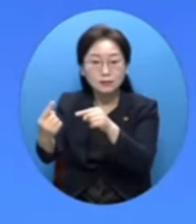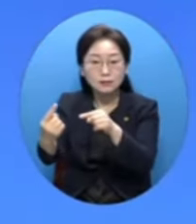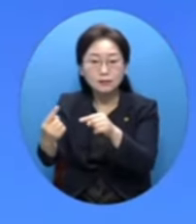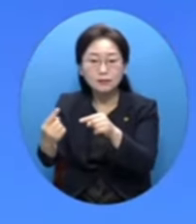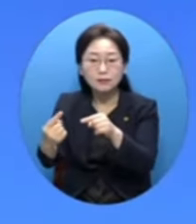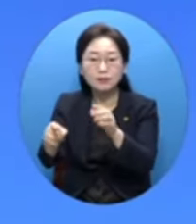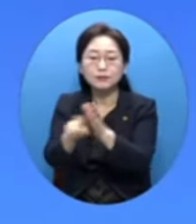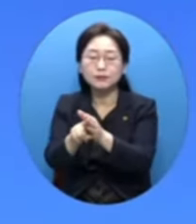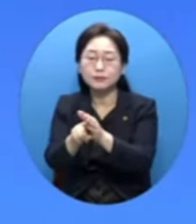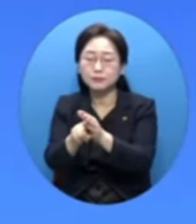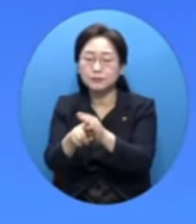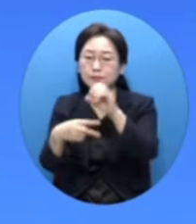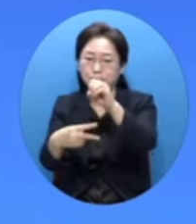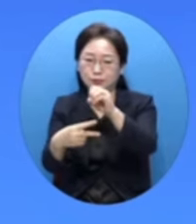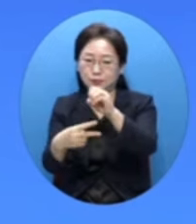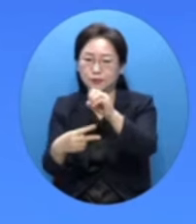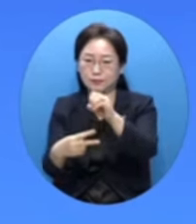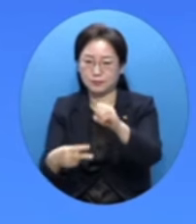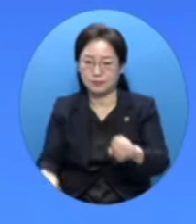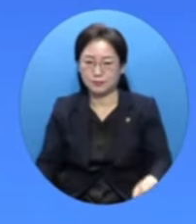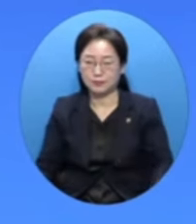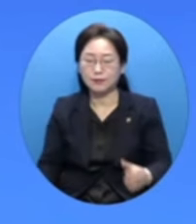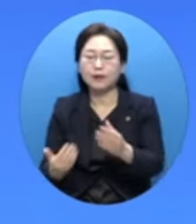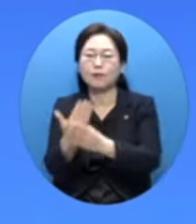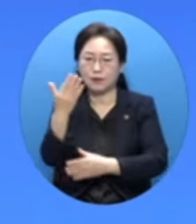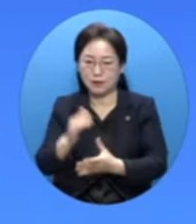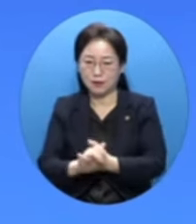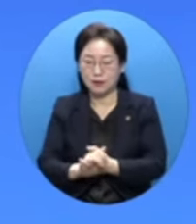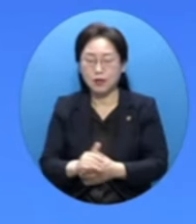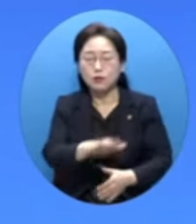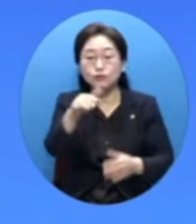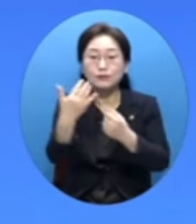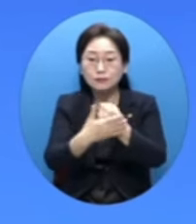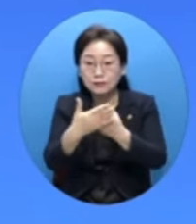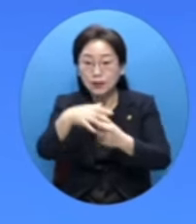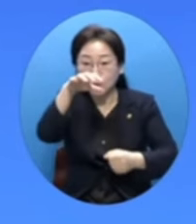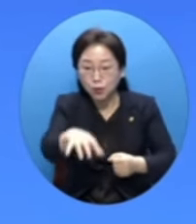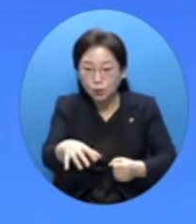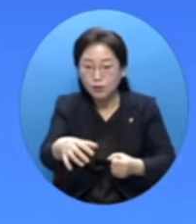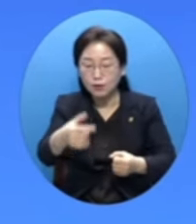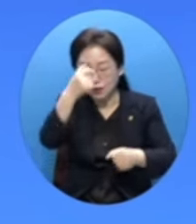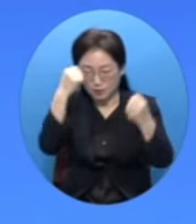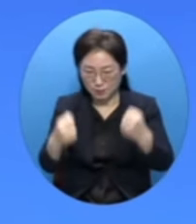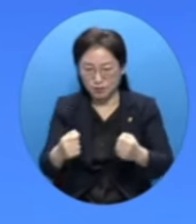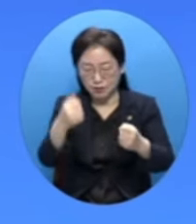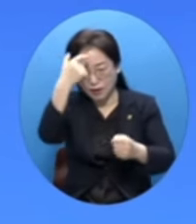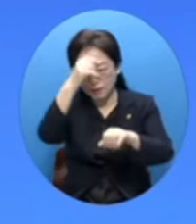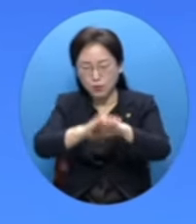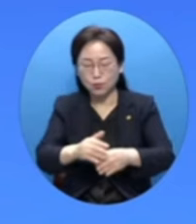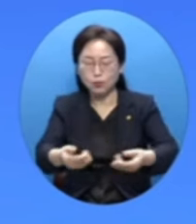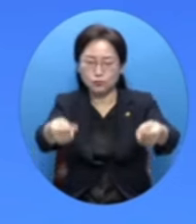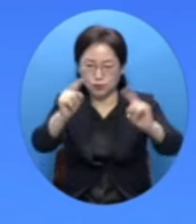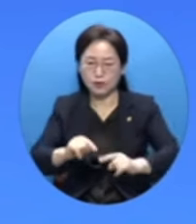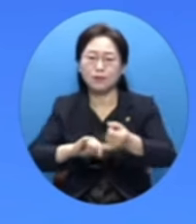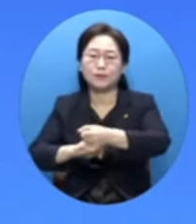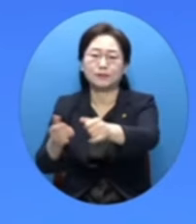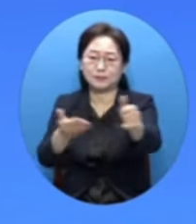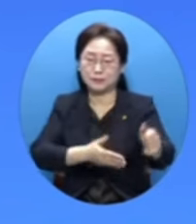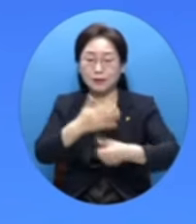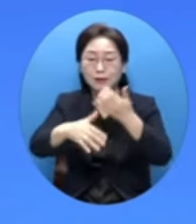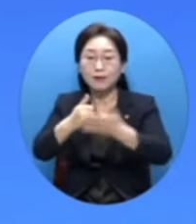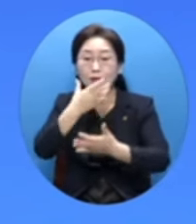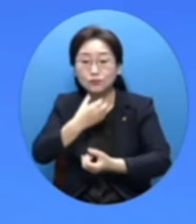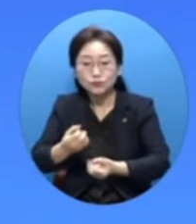싹 트게 되는 것입니다. 항상 우리는 은혜 자리에 머물러 있어야 됩니다. 예배 자리에 머물러 있어야 됩니다. 하나님의